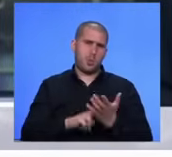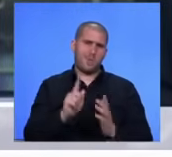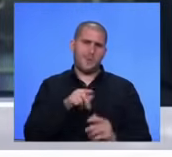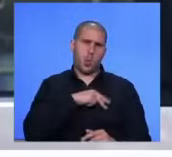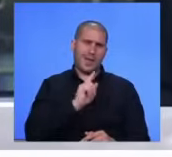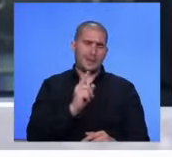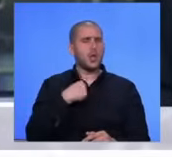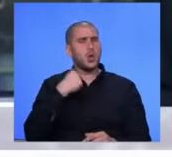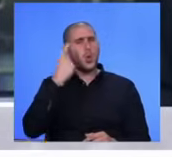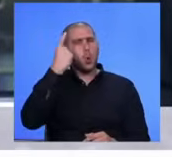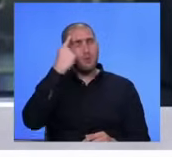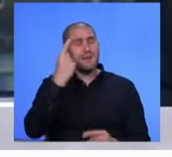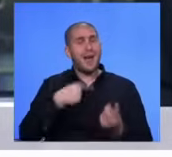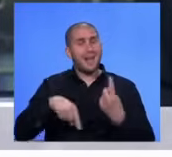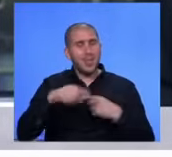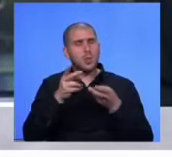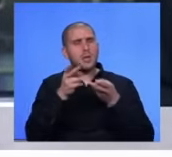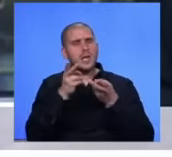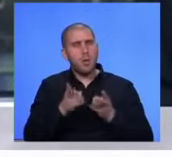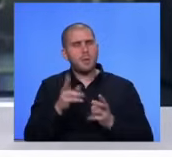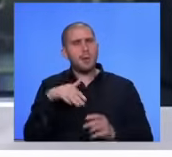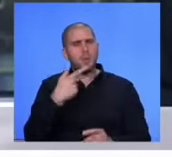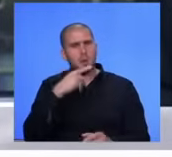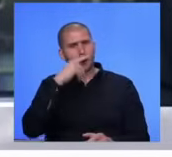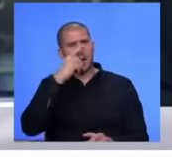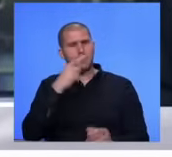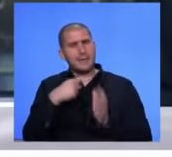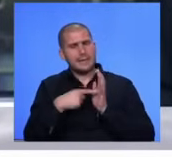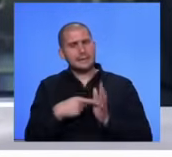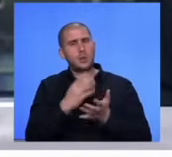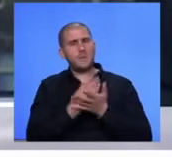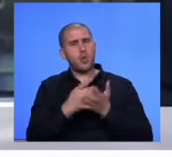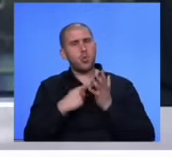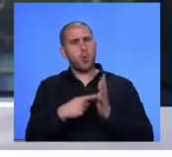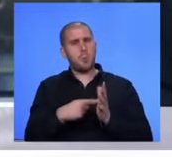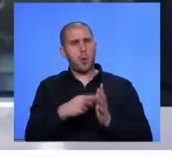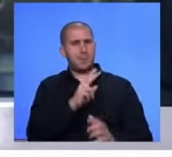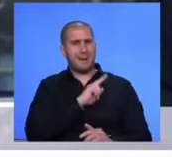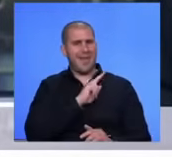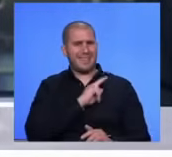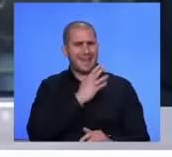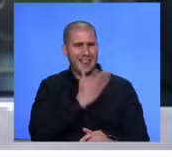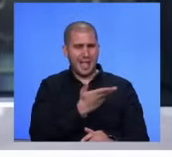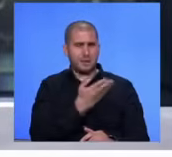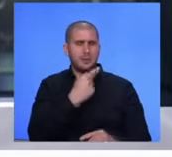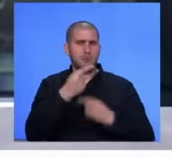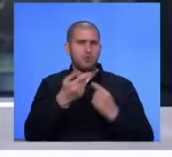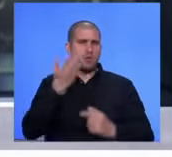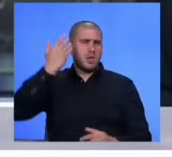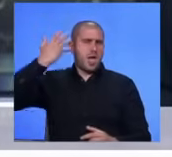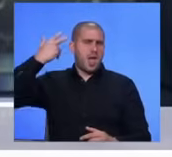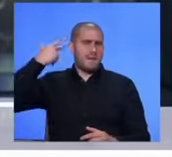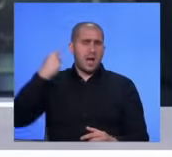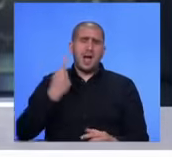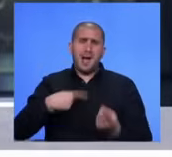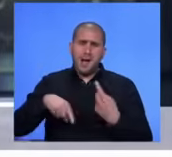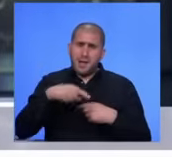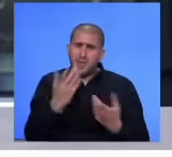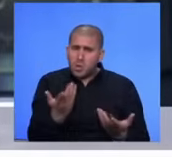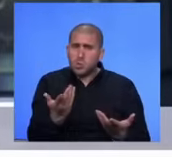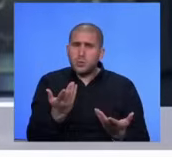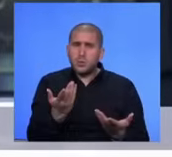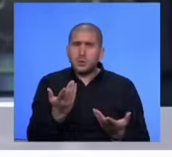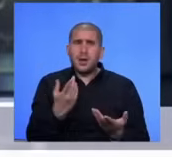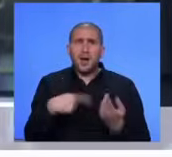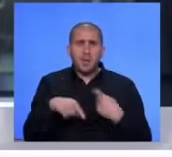אני חושב שאנחנו יכולים להיות גאים. הציגו פה איזה דוגמה מבריטניה, משנות העבר.